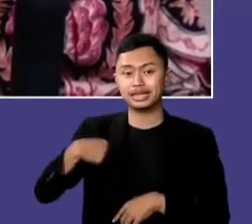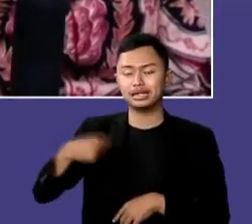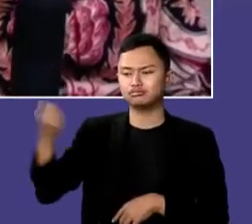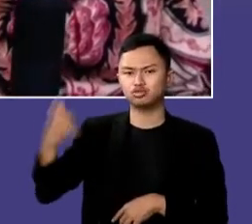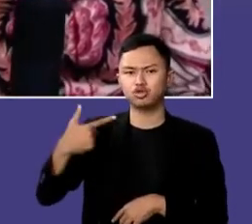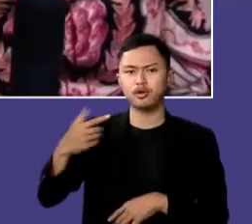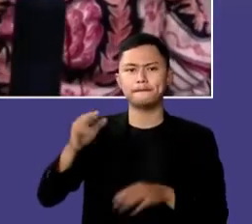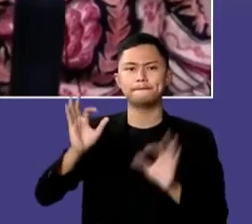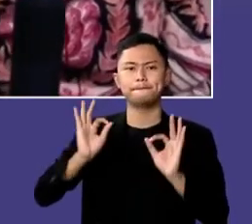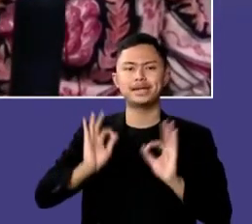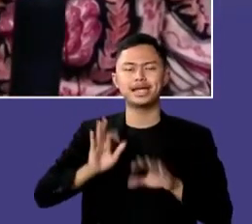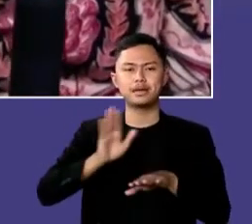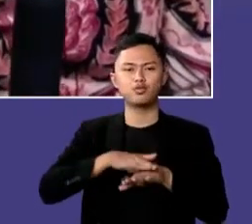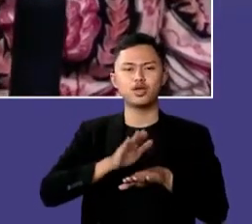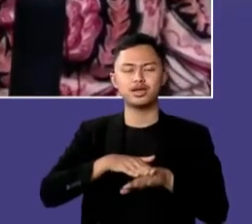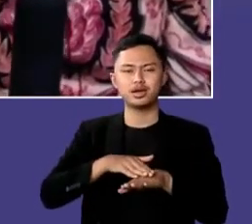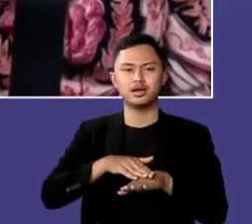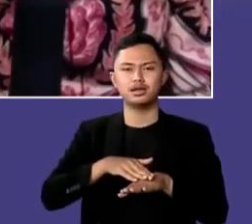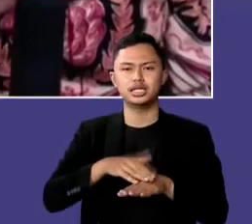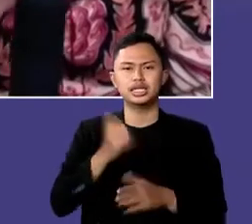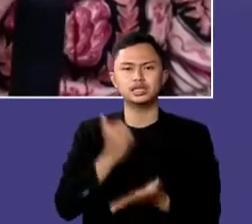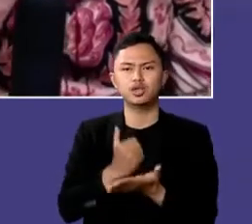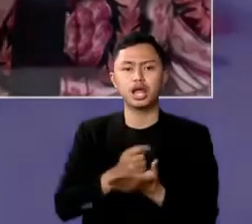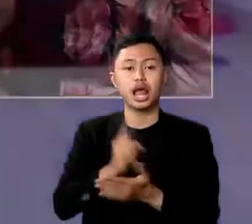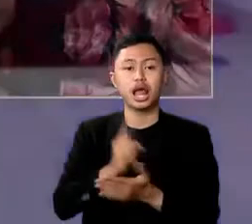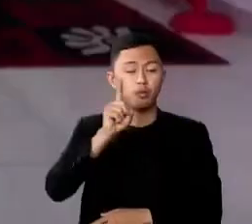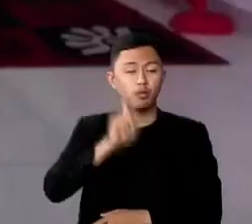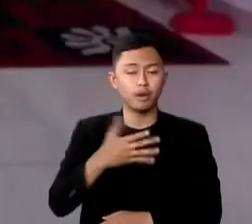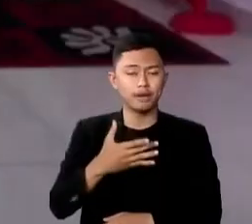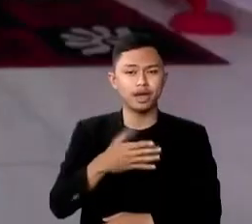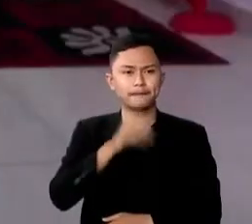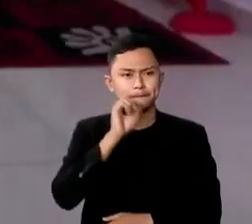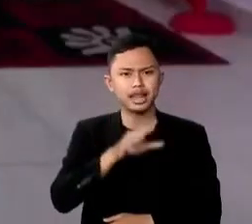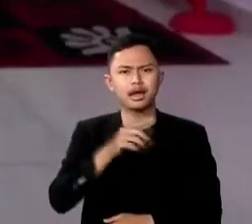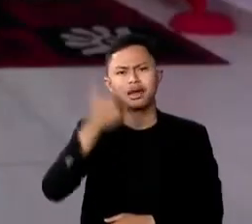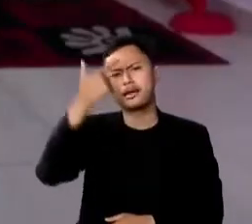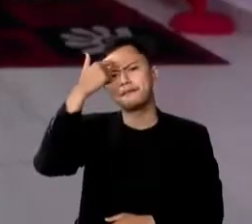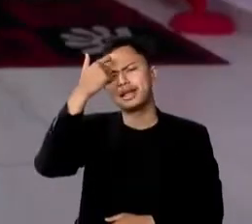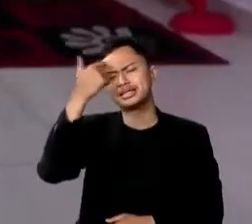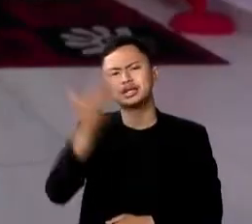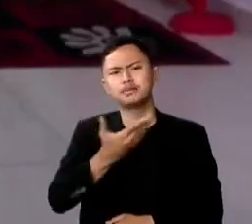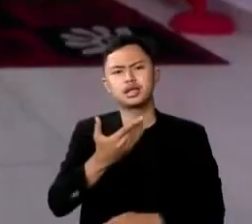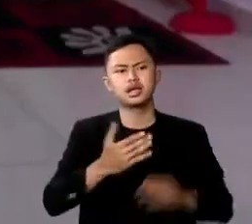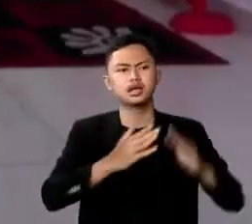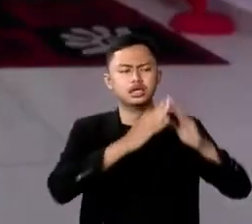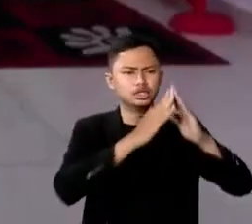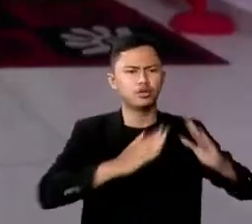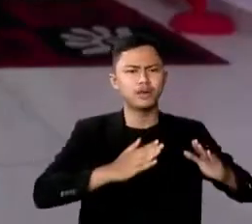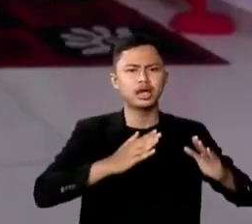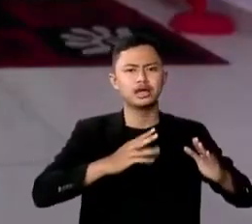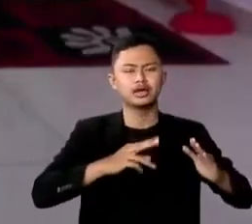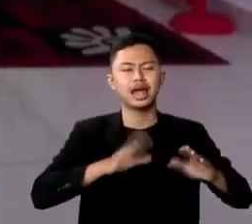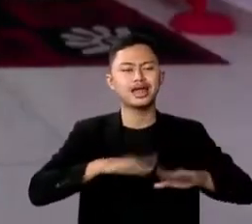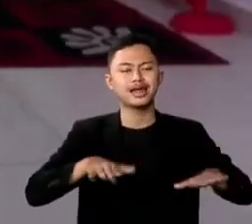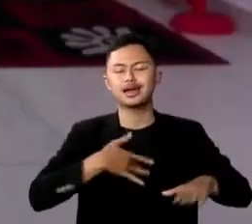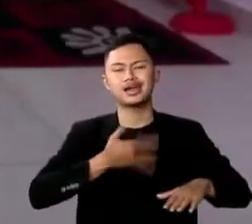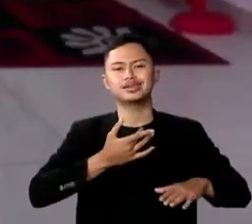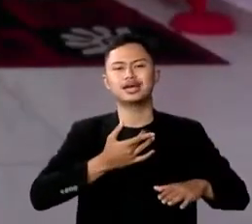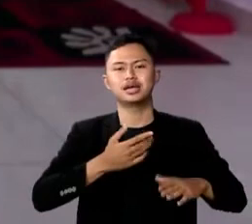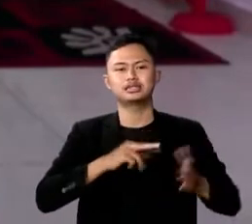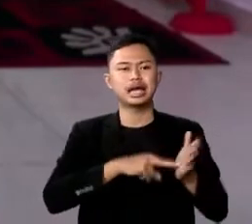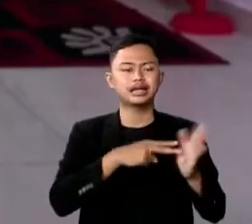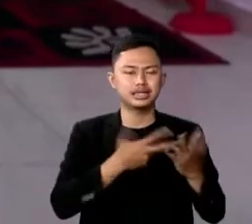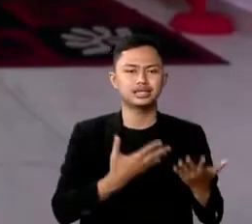wallpaper di dingin kebudayaan kan Wow kalau perlu sekarang dinyatakan pelajaran di rumah yang bermakna bagi anak